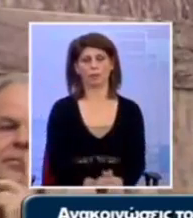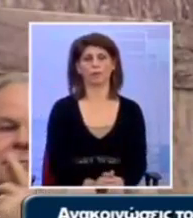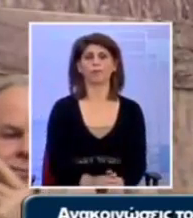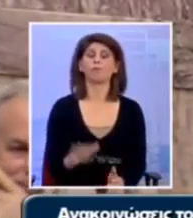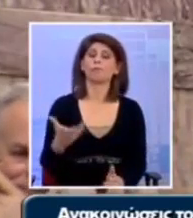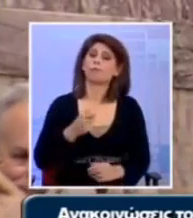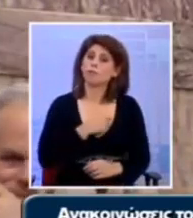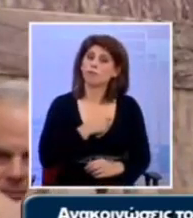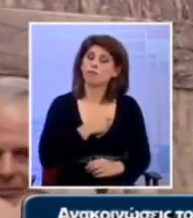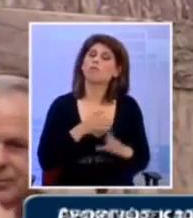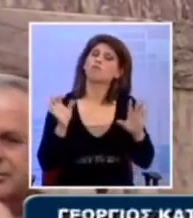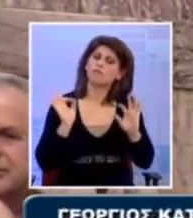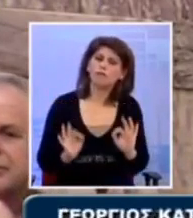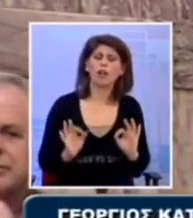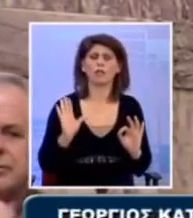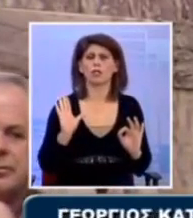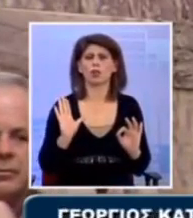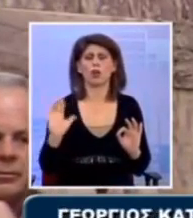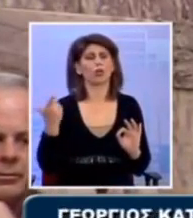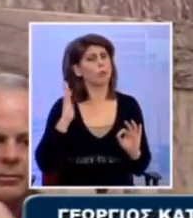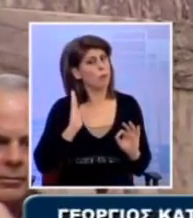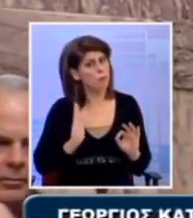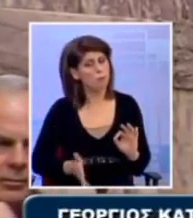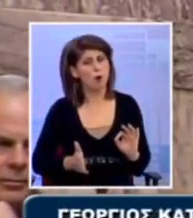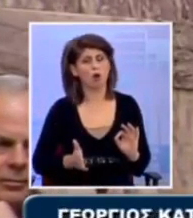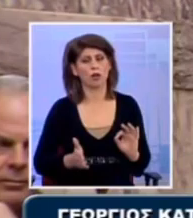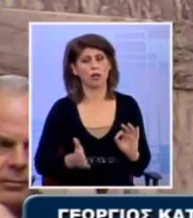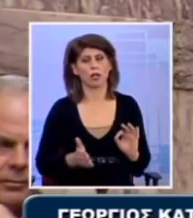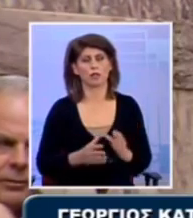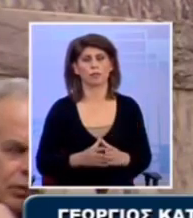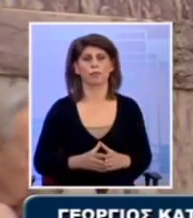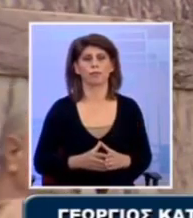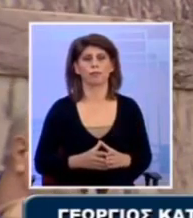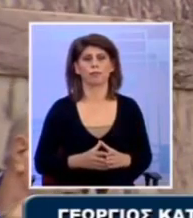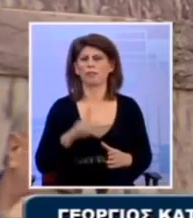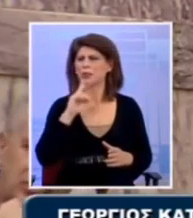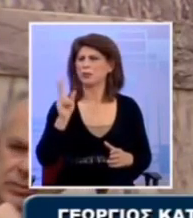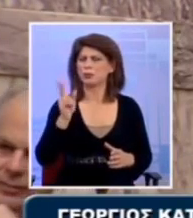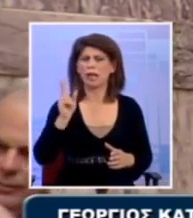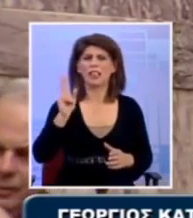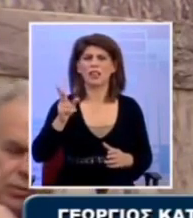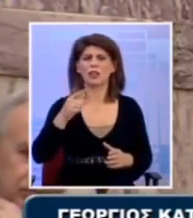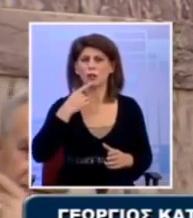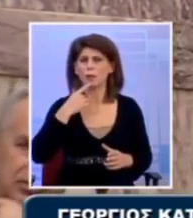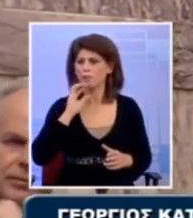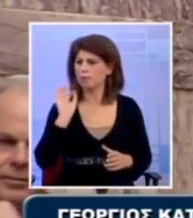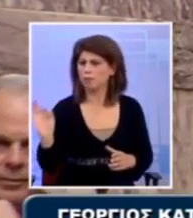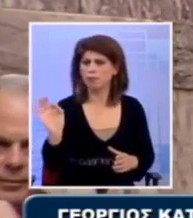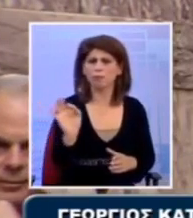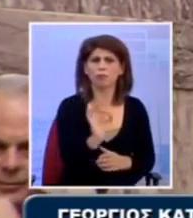ότι θεώρησε αυτονόητο ότι μπορεί να απευθύνει συκοφαντικές κατηγορίες